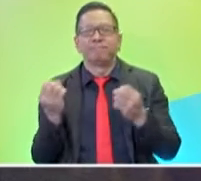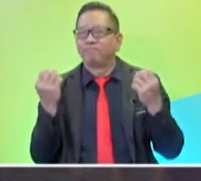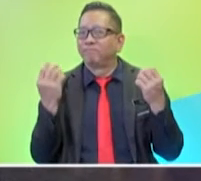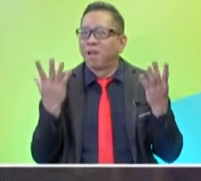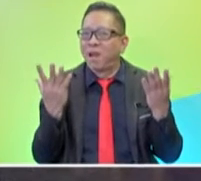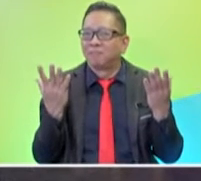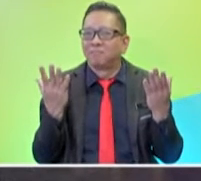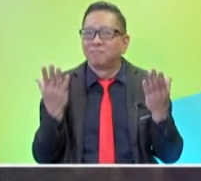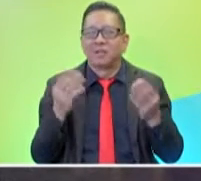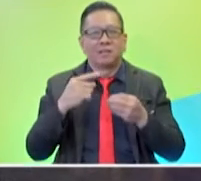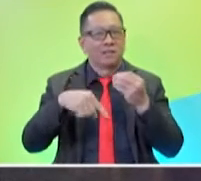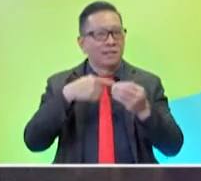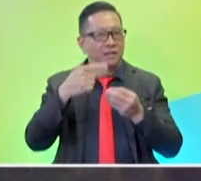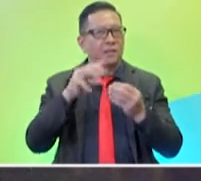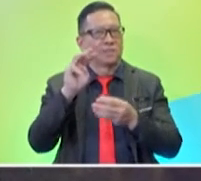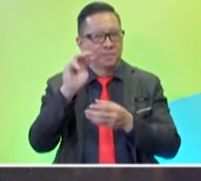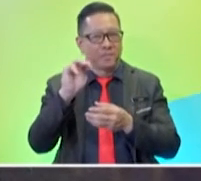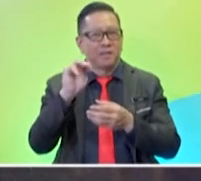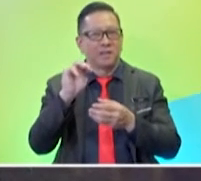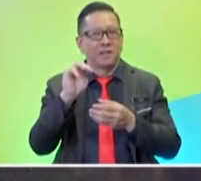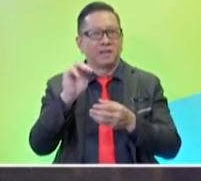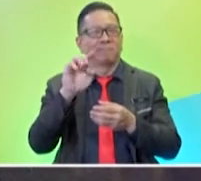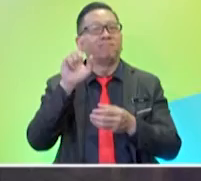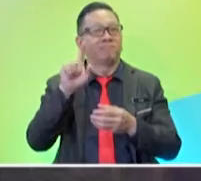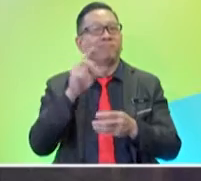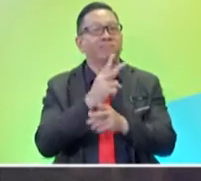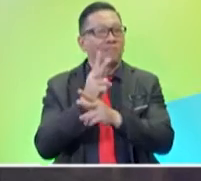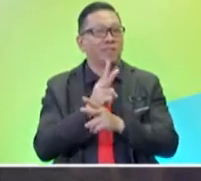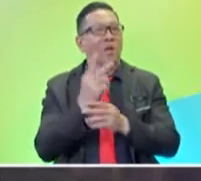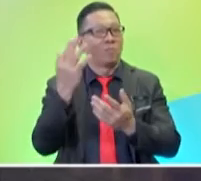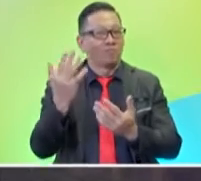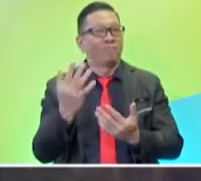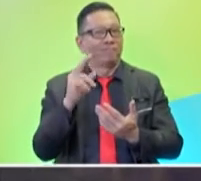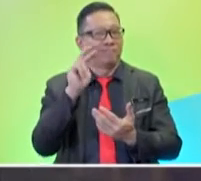dan perkongsian yang menarik untuk adik-adik semua. Jadi jangan ke mana-mana tahu. Teruskan setia